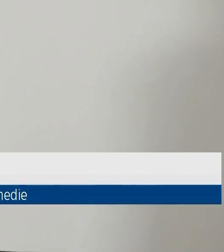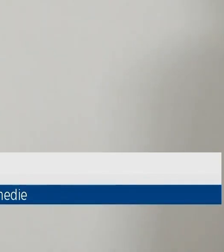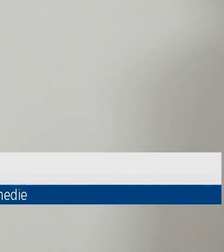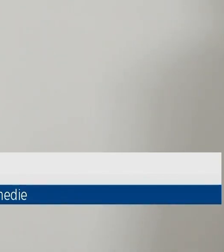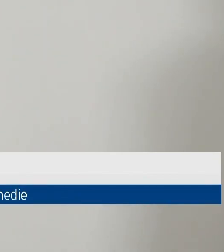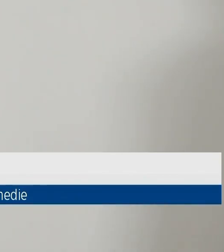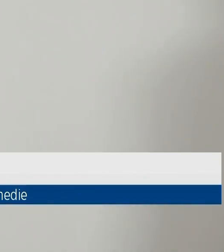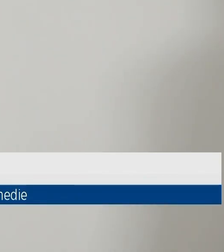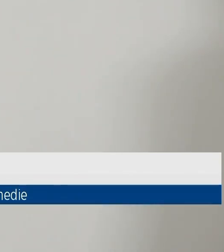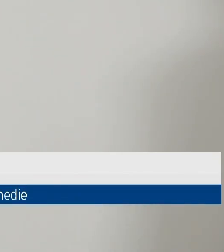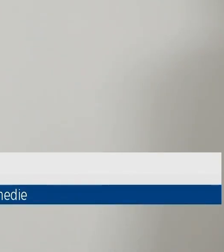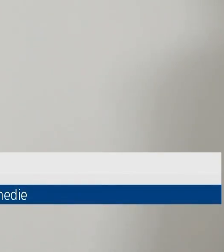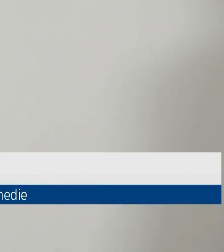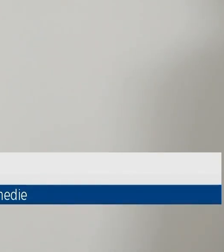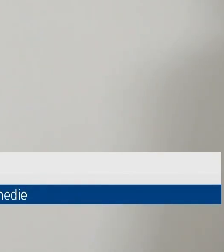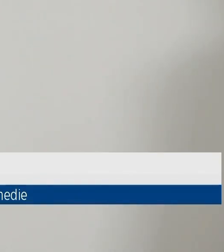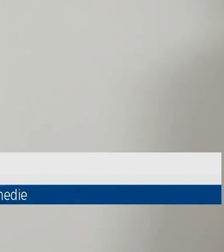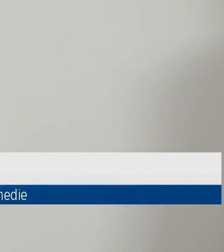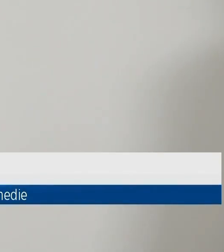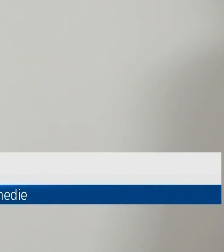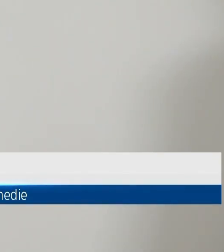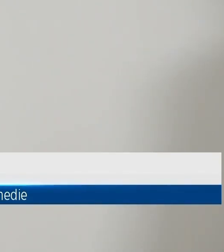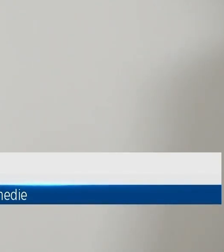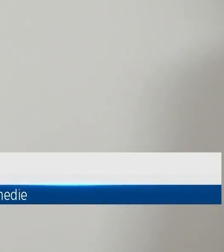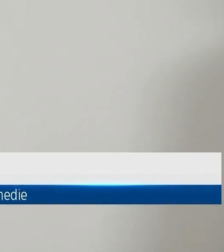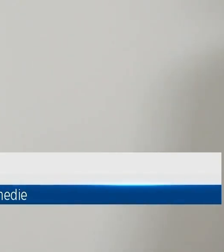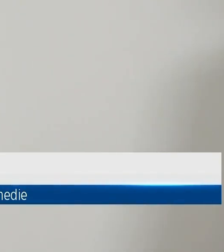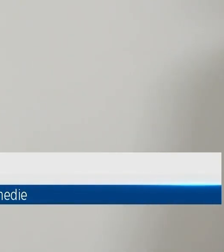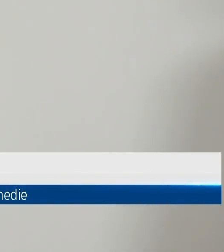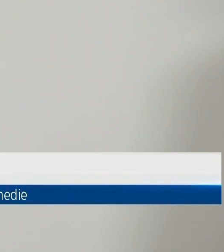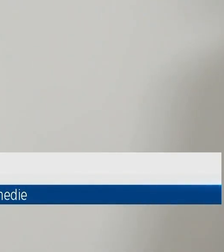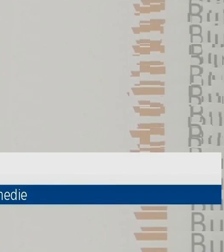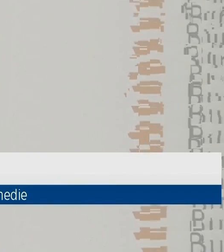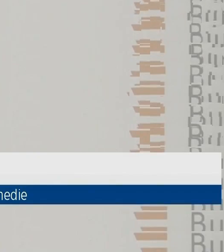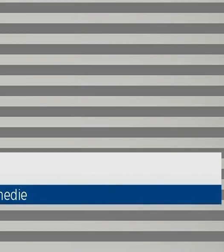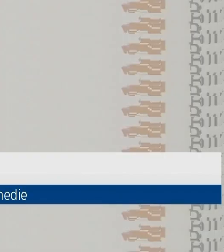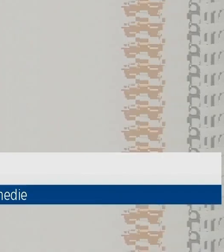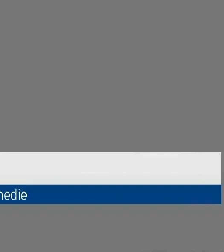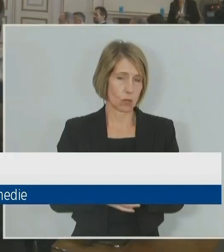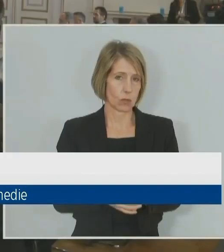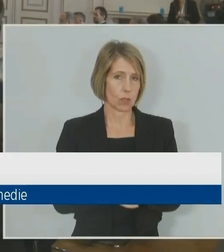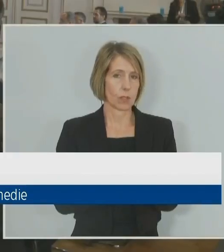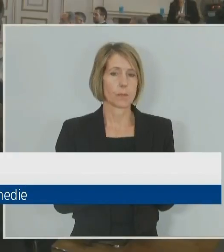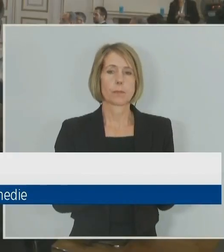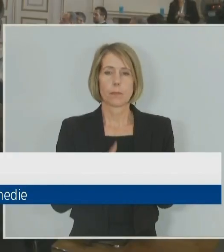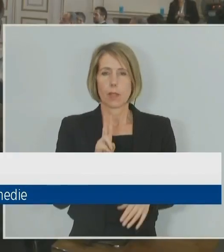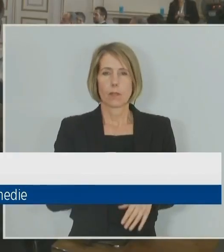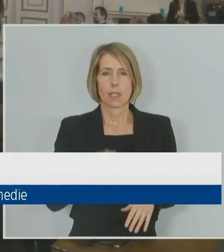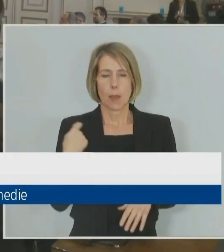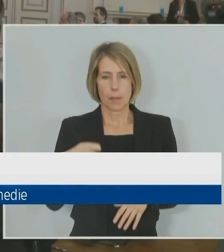e kemi pranuar këtë propozim, dhe unë besoj që brengat përsa i përket të drejtave të pakicave